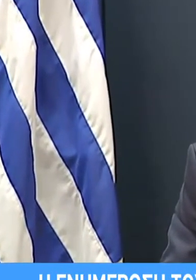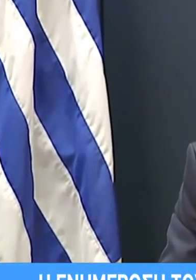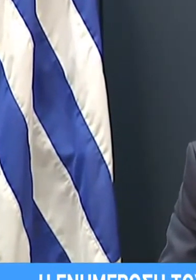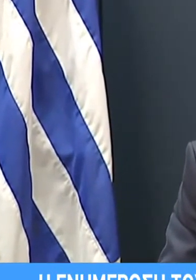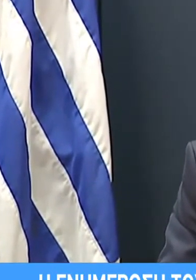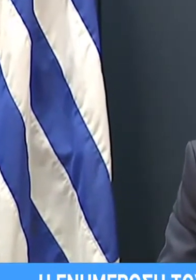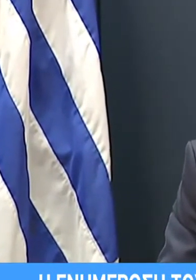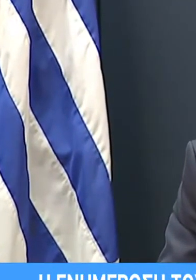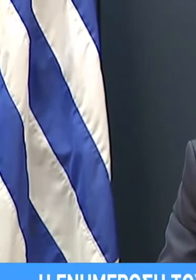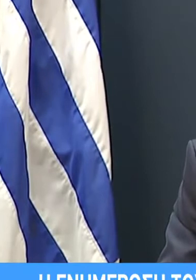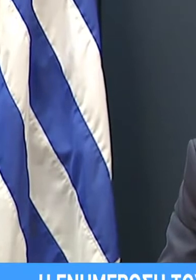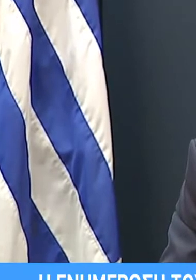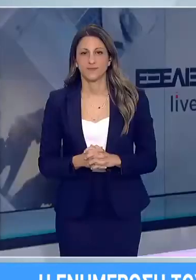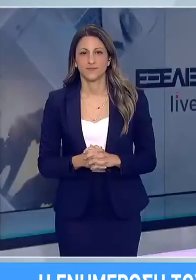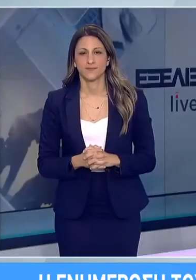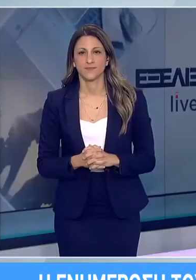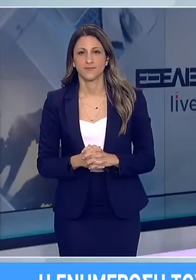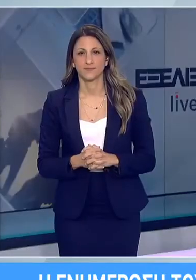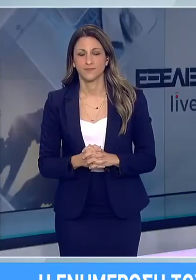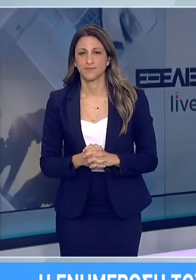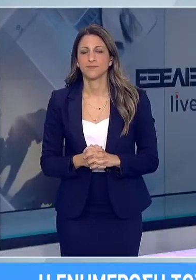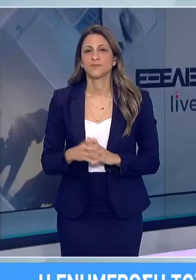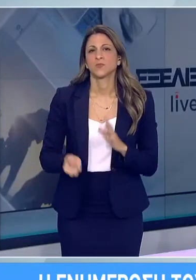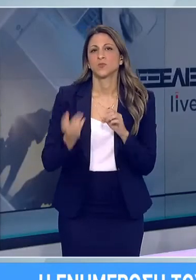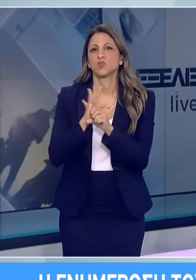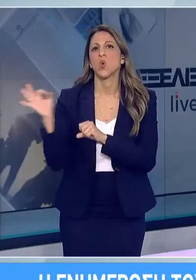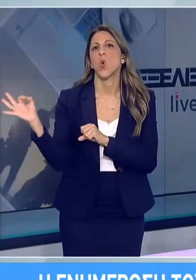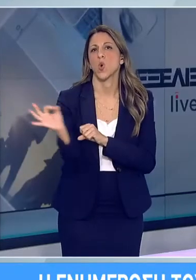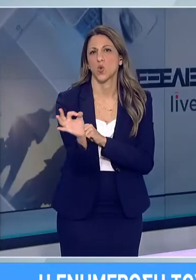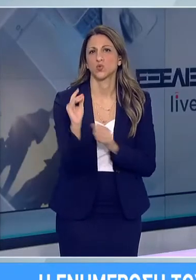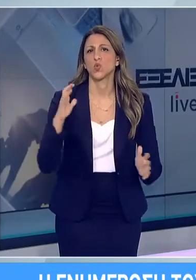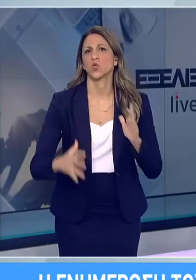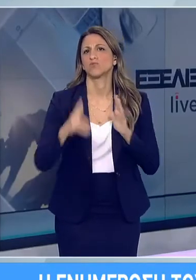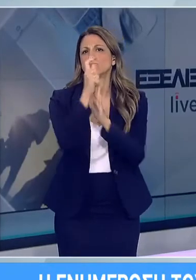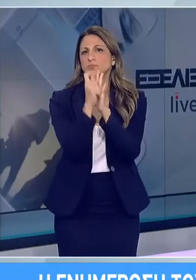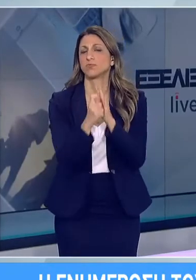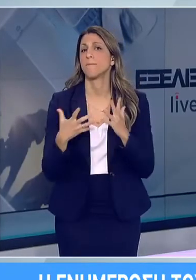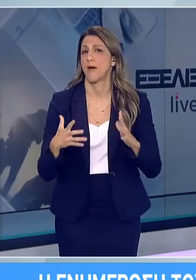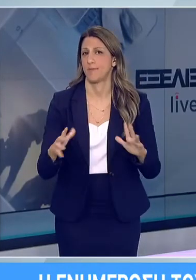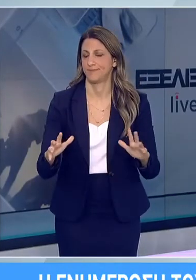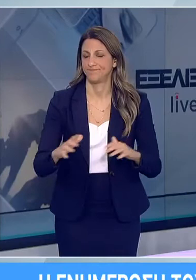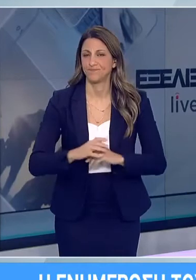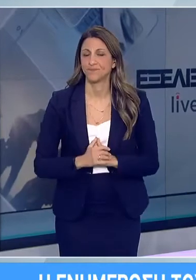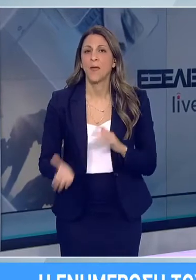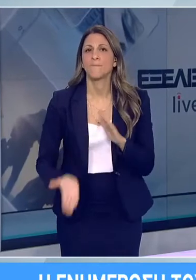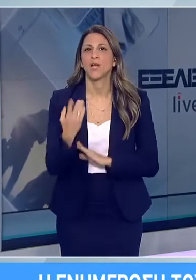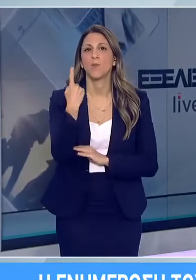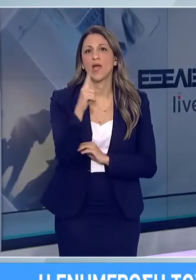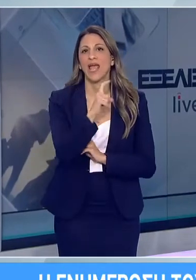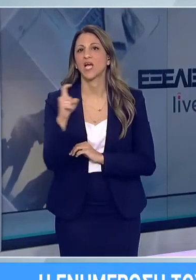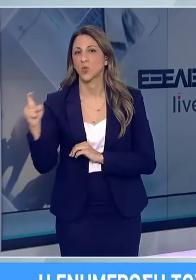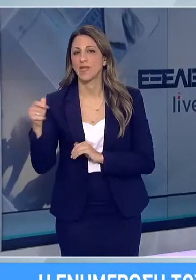4.466.000 εργαστηριακά επιβεβαιωμένες περιπτώσεις του νέου κορονοϊού έχουν καταγραφεί σε παγκόσμιο επίπεδο. Περισσότεροι από